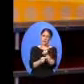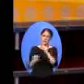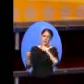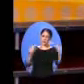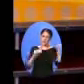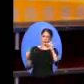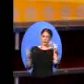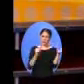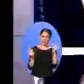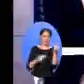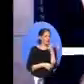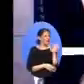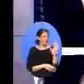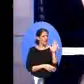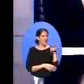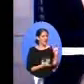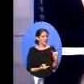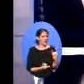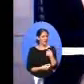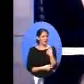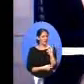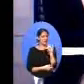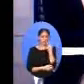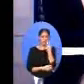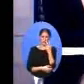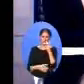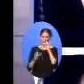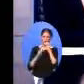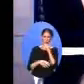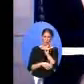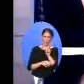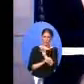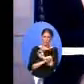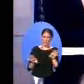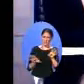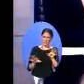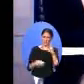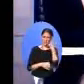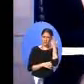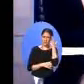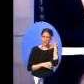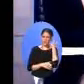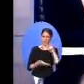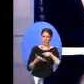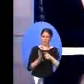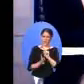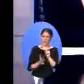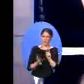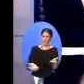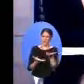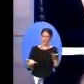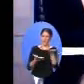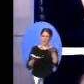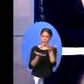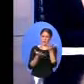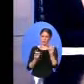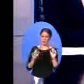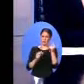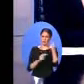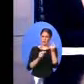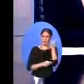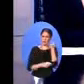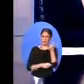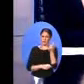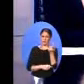אבל זה, ורד, גם היום באיזשהו מקום התקשורת לא מפרסמת מקרי התאבדות כדי אולי לא לעודד עוד מקרים כאלה. זה נושא שלא